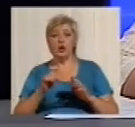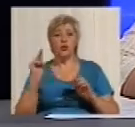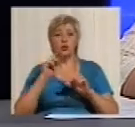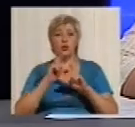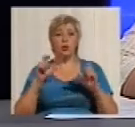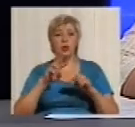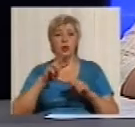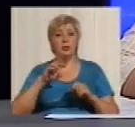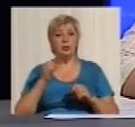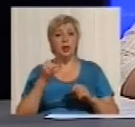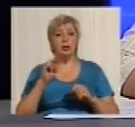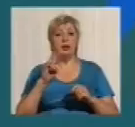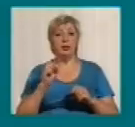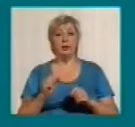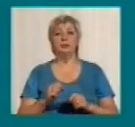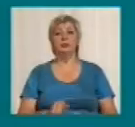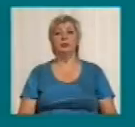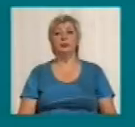ласка.